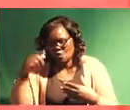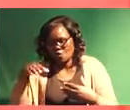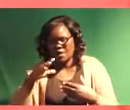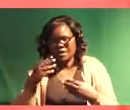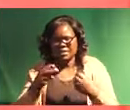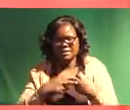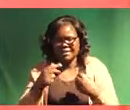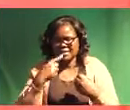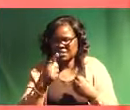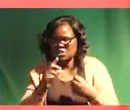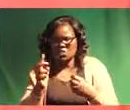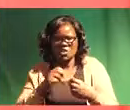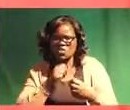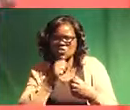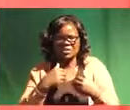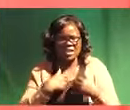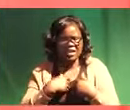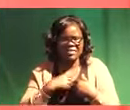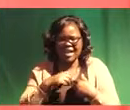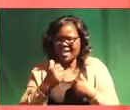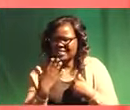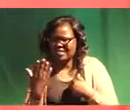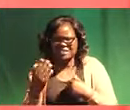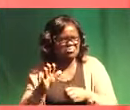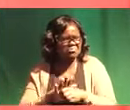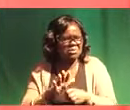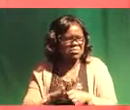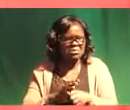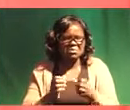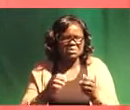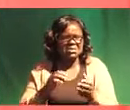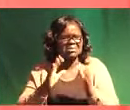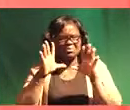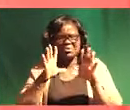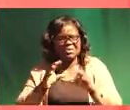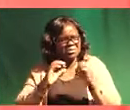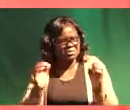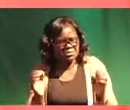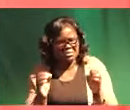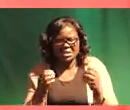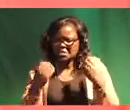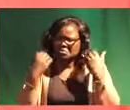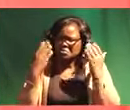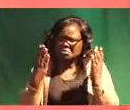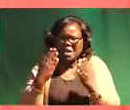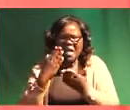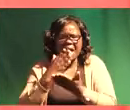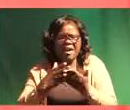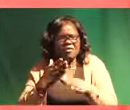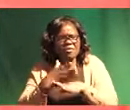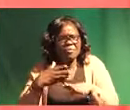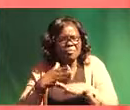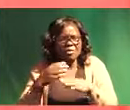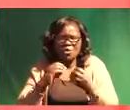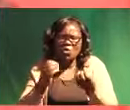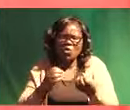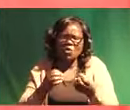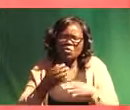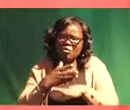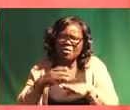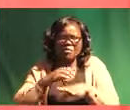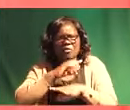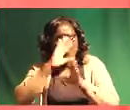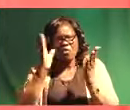akaanza kusema hapana, shughuli maneno mengine mingi ambayo haina maana. Nikashindwa ni nusu mkate ama ni mkate ya kila